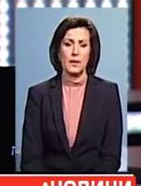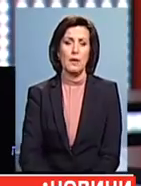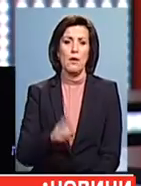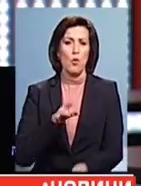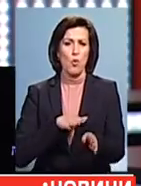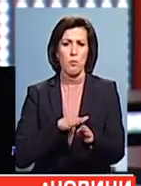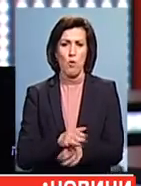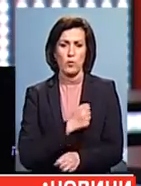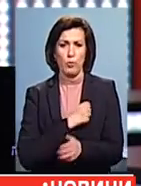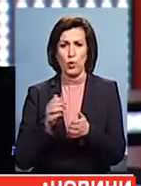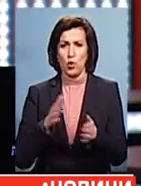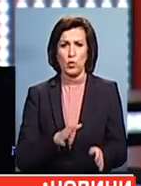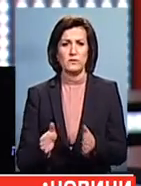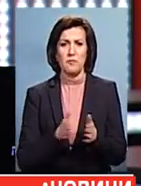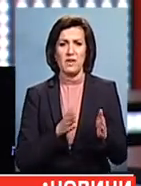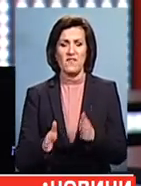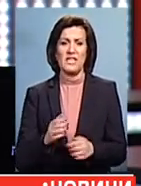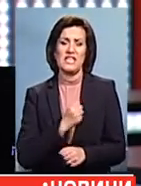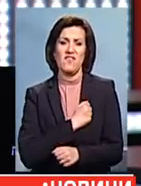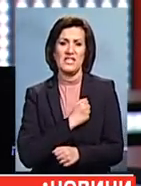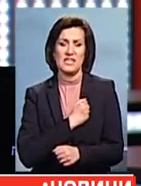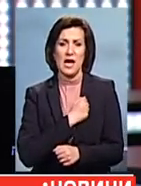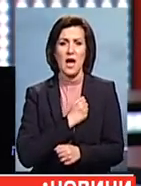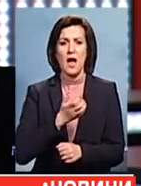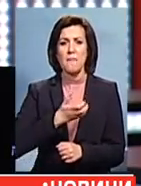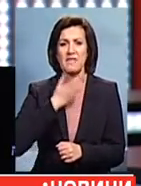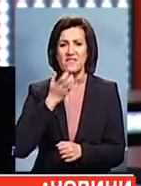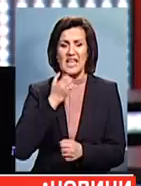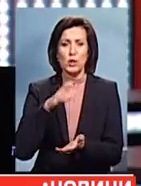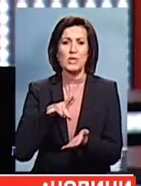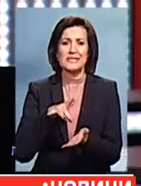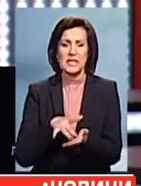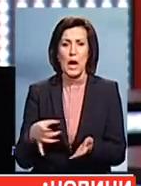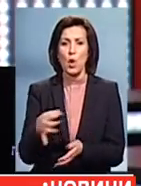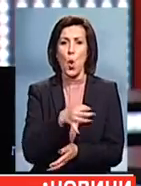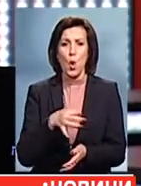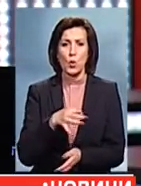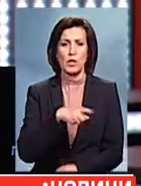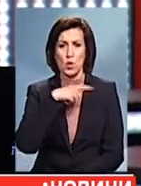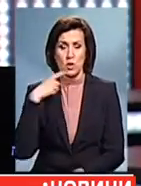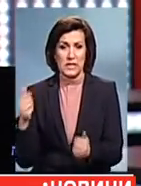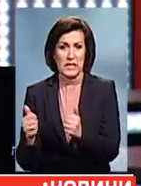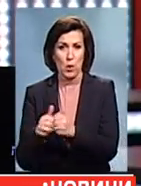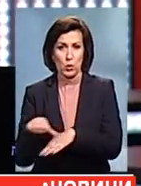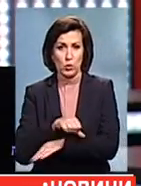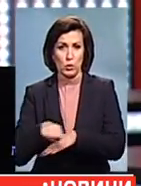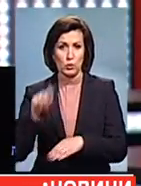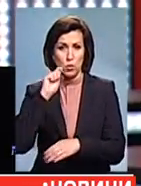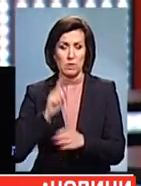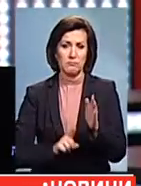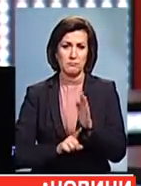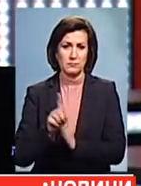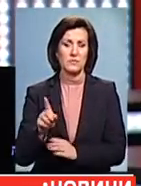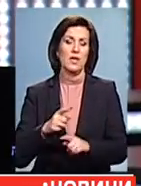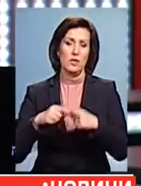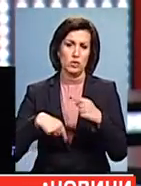У повну бойову готовність приведені війська Південного та Центрального округів Росії. На кордоні з Україною розпочалися чергові